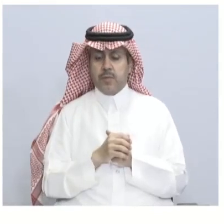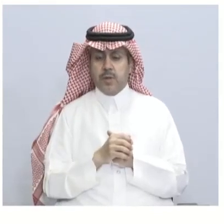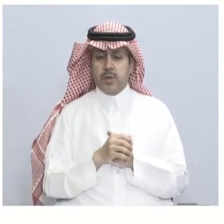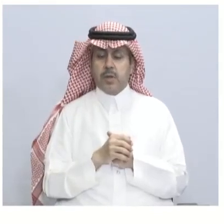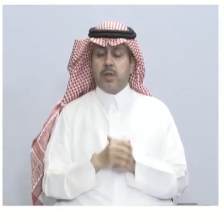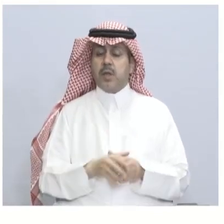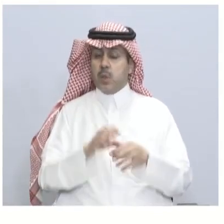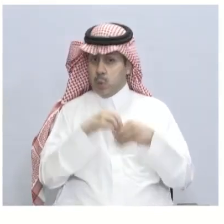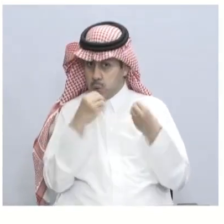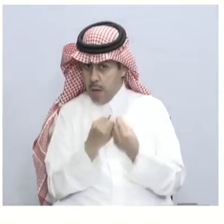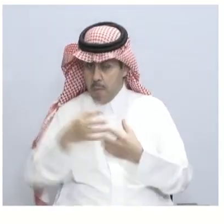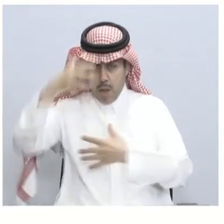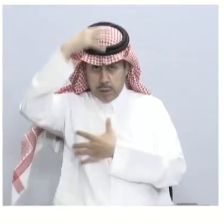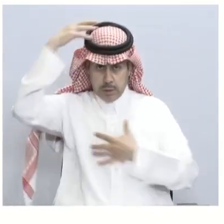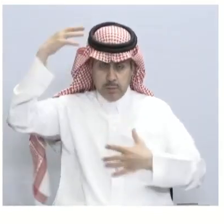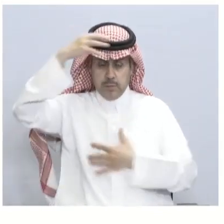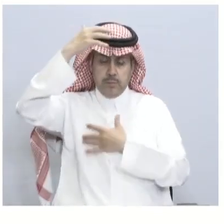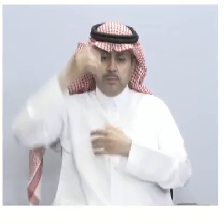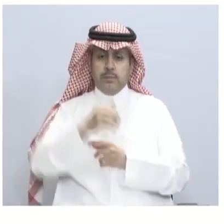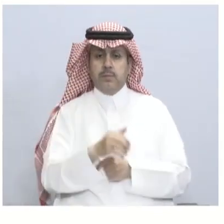تعبر عن الاغتسال